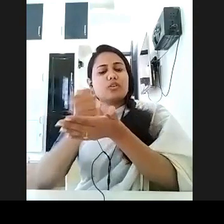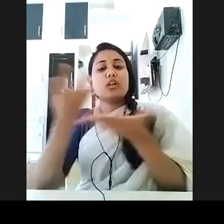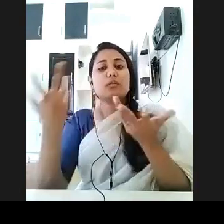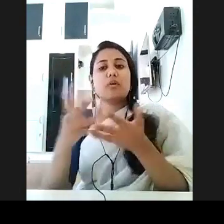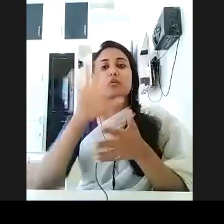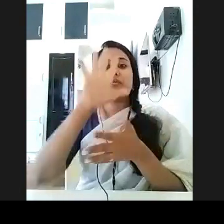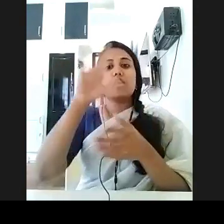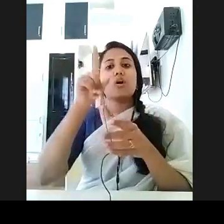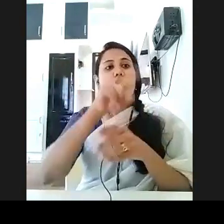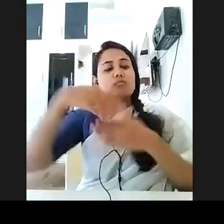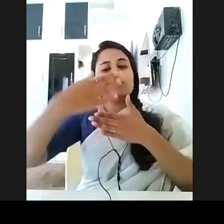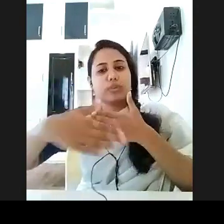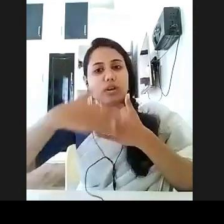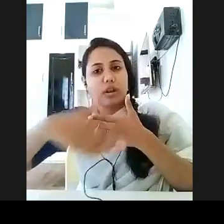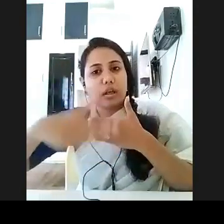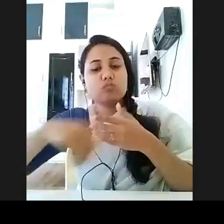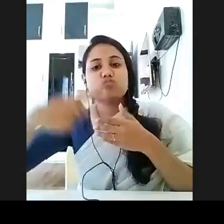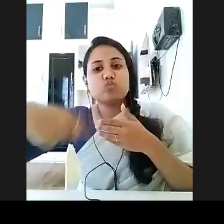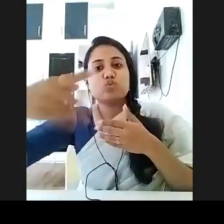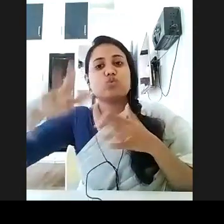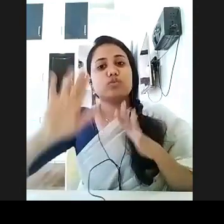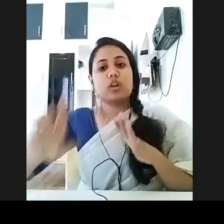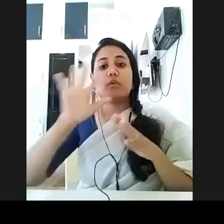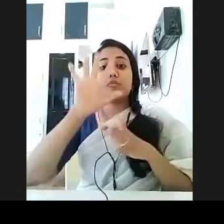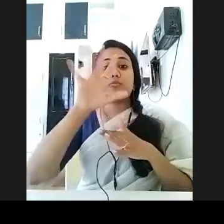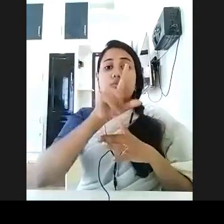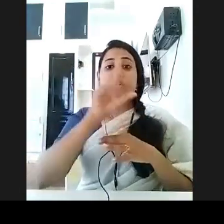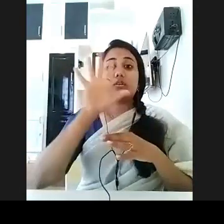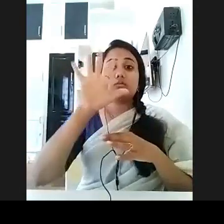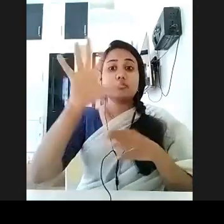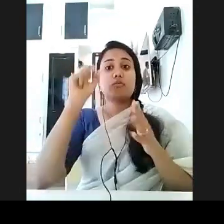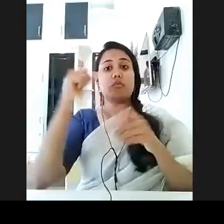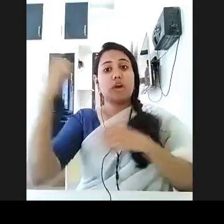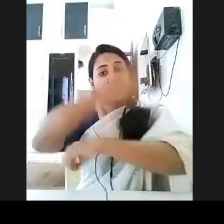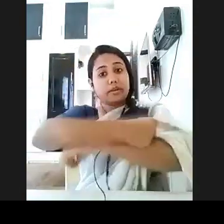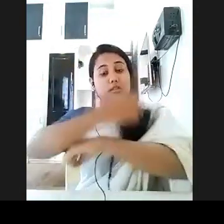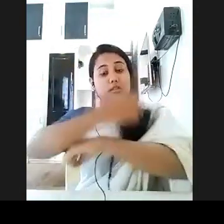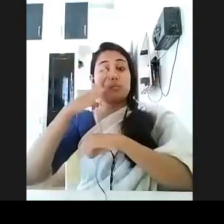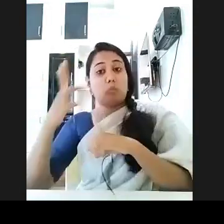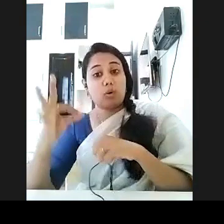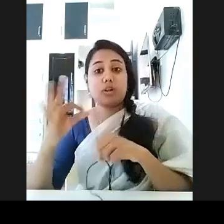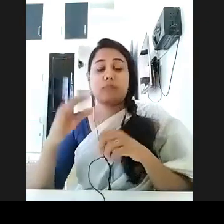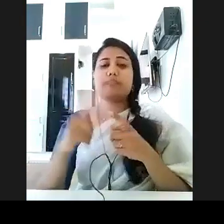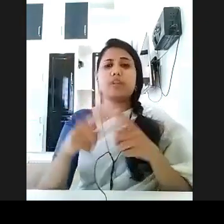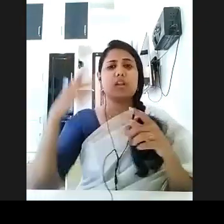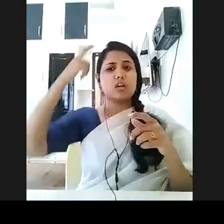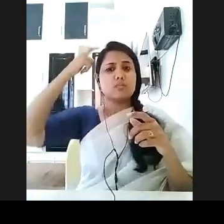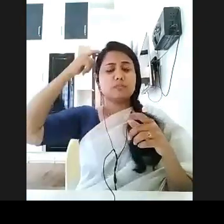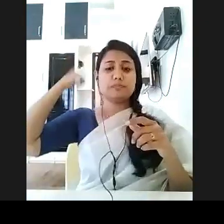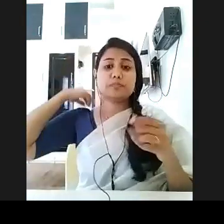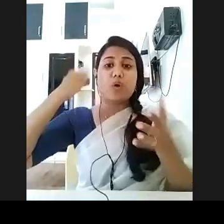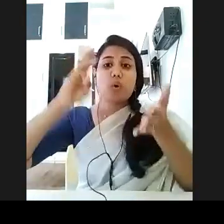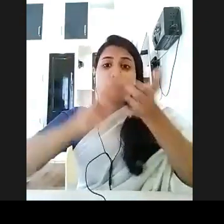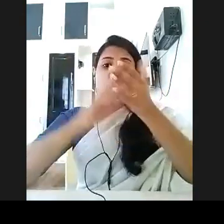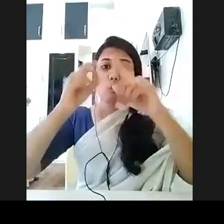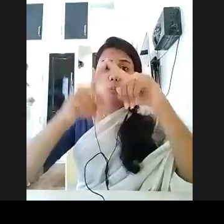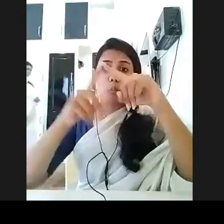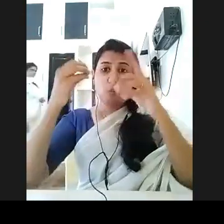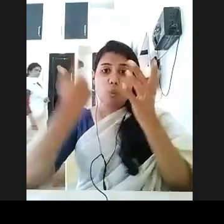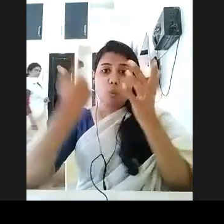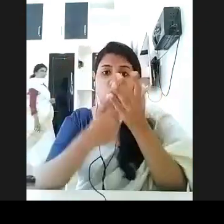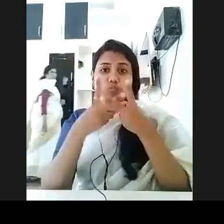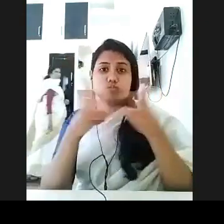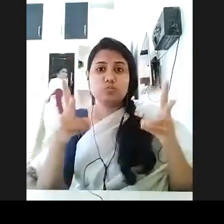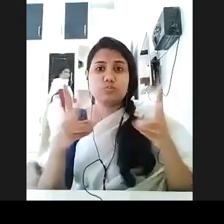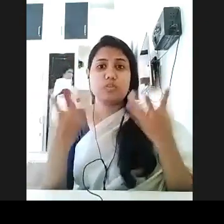a week എങ്കിലും റെക്കമെൻഡഡ് ആണ് ഫിസിയോതെറാപ്പി. ആൻഡ് ഈ കുട്ടികളുടെ മോട്ടാർ അസസ്മെന്റ്സ്, നമ്മളും ഇവിടെ ചില സ്കെയിൽസ് കാര്യങ്ങളൊക്കെ യൂസ് ചെയ്യാറുണ്ട്.